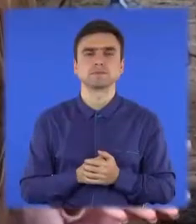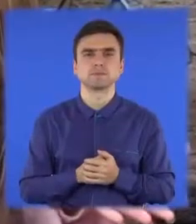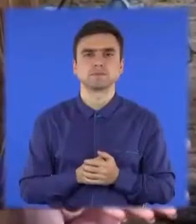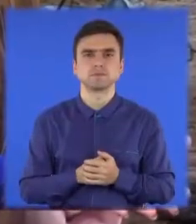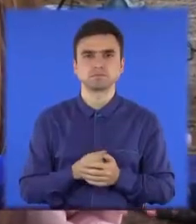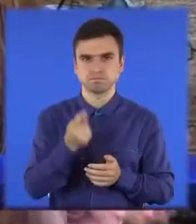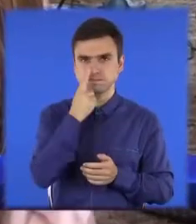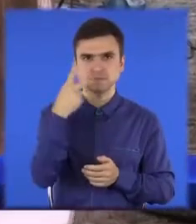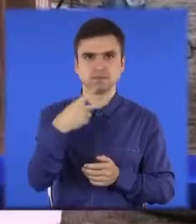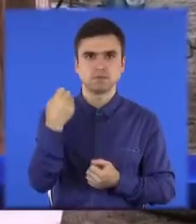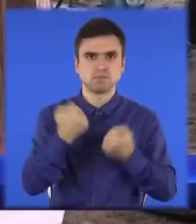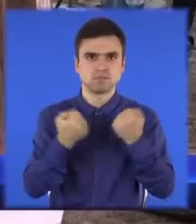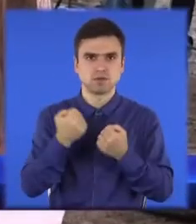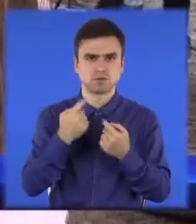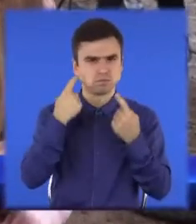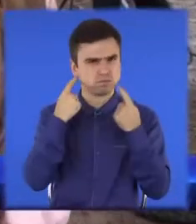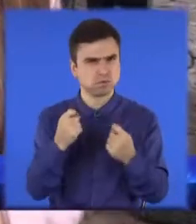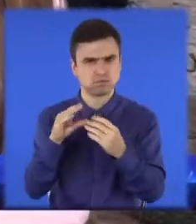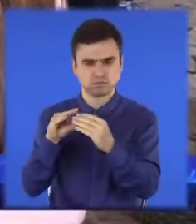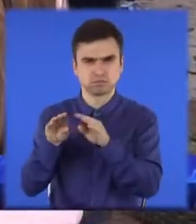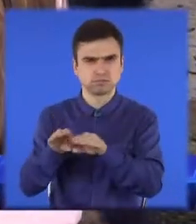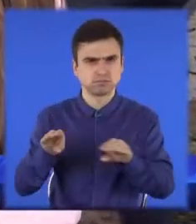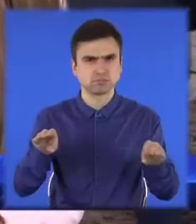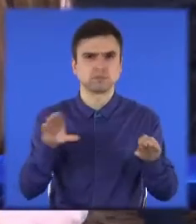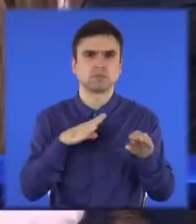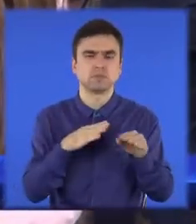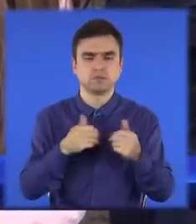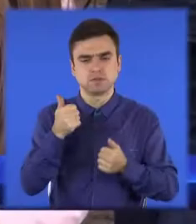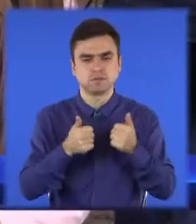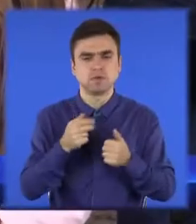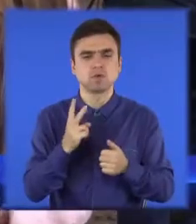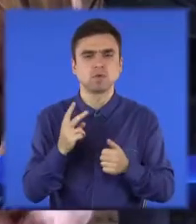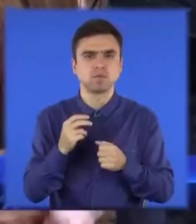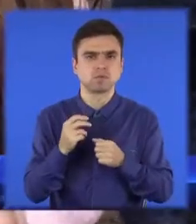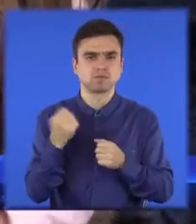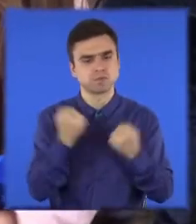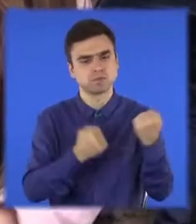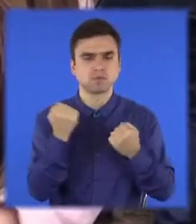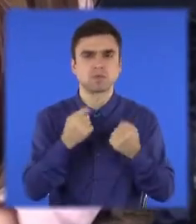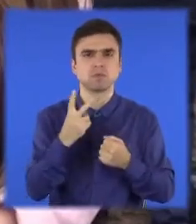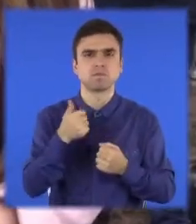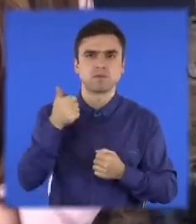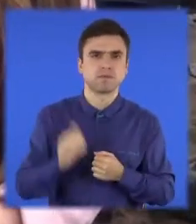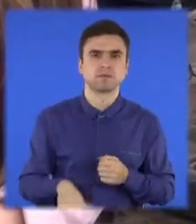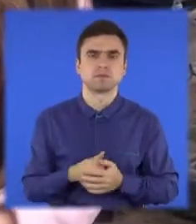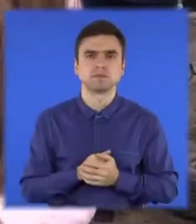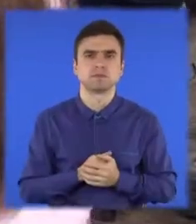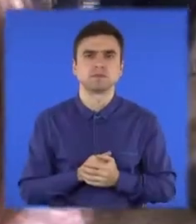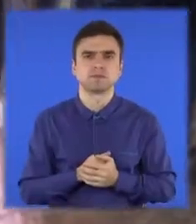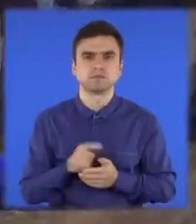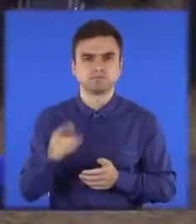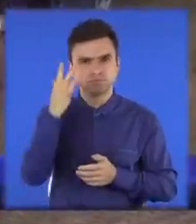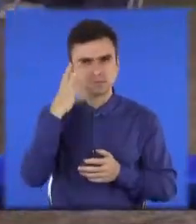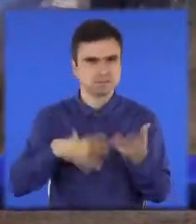Близько 20 суперкарів приїхали, щоб довести, хто господар на трасі. Вони готові на все, аби усунути суперників і стати